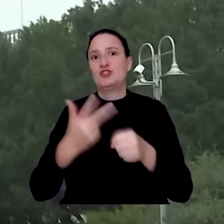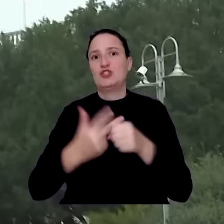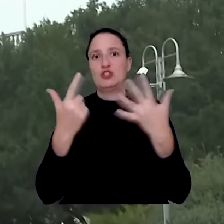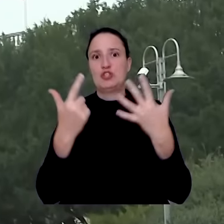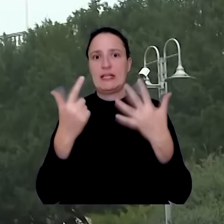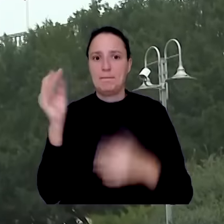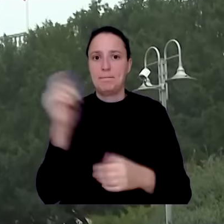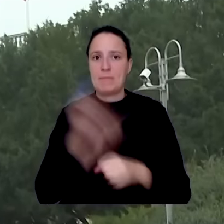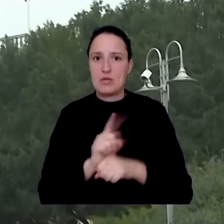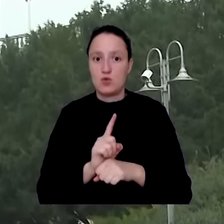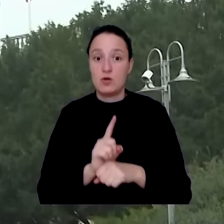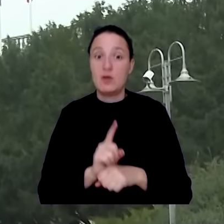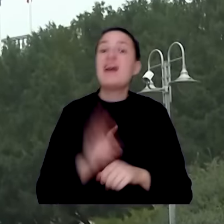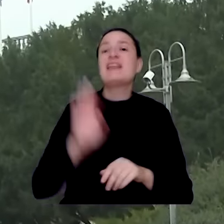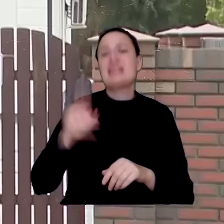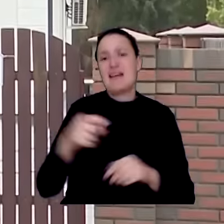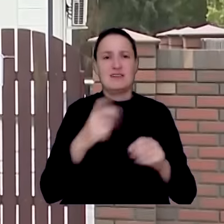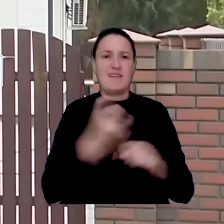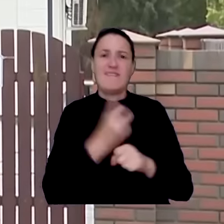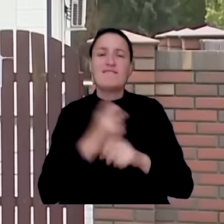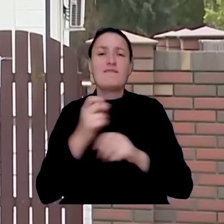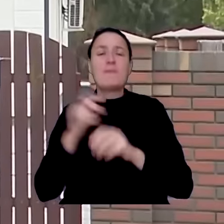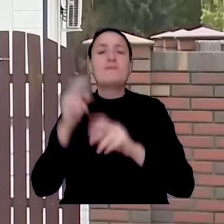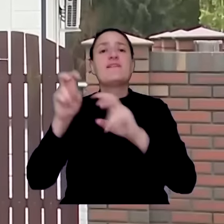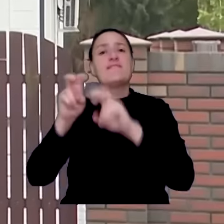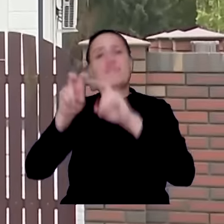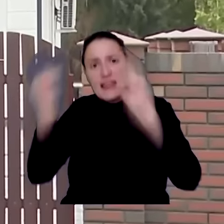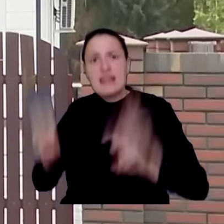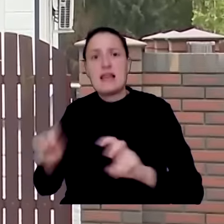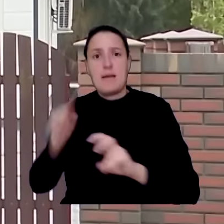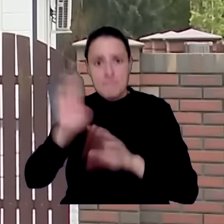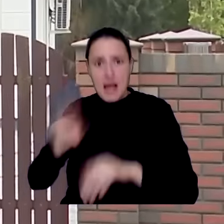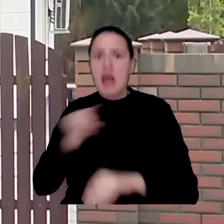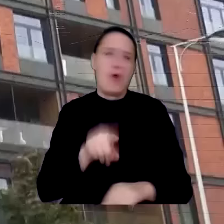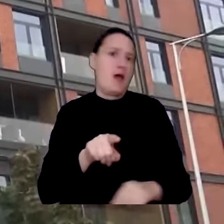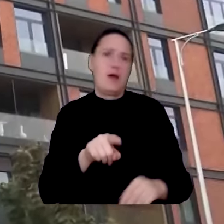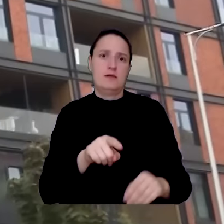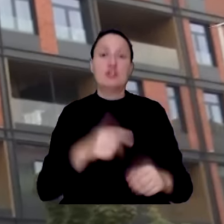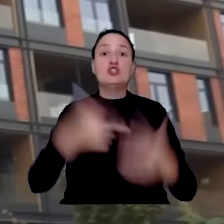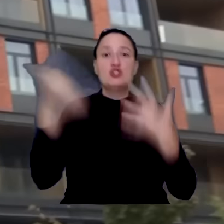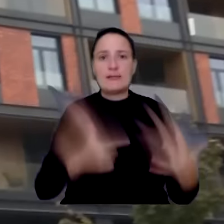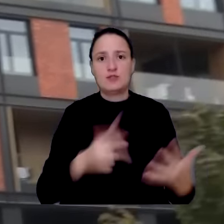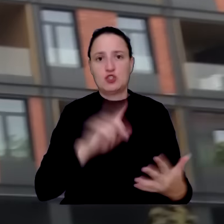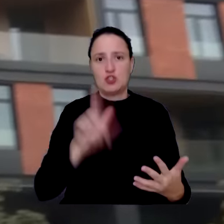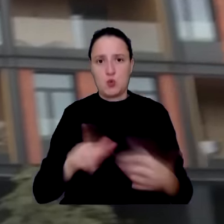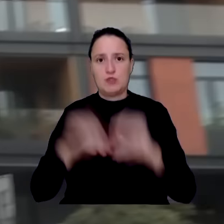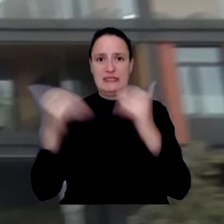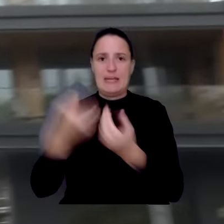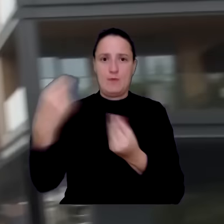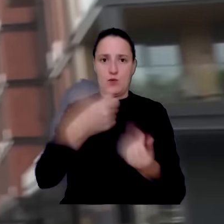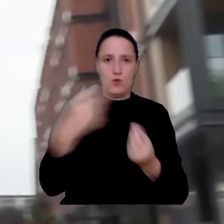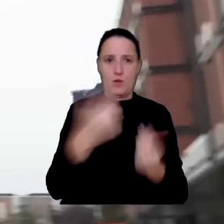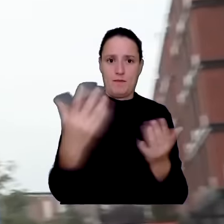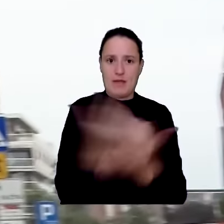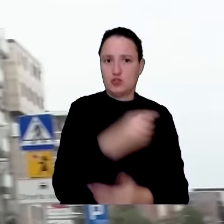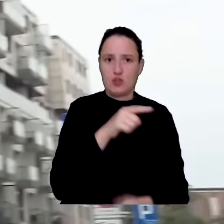Ale nawet mając taką rezydencję, małżeństwo pobiera 7750 zł z kancelarii Sejmu na wynajem mieszkania w stolicy. Oczywiście nie widzą